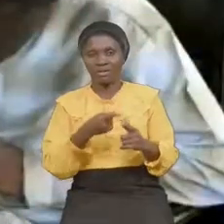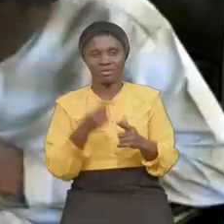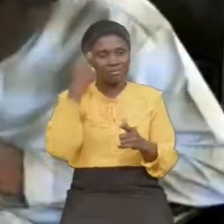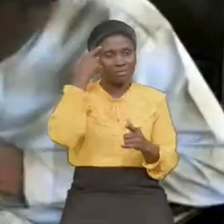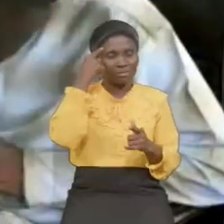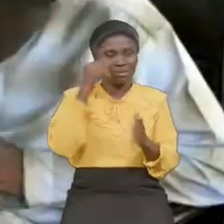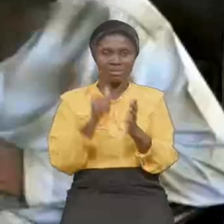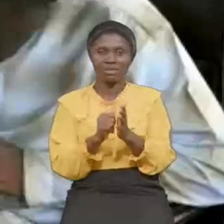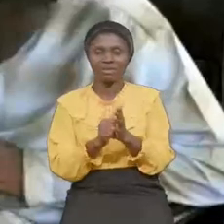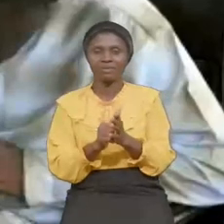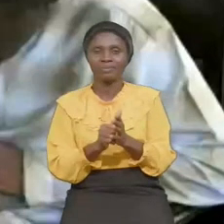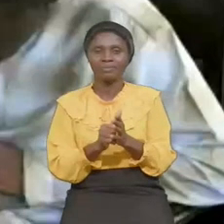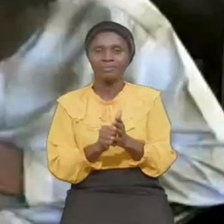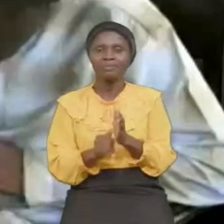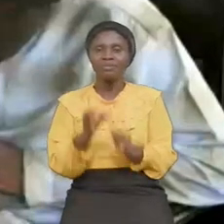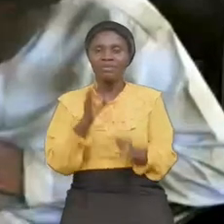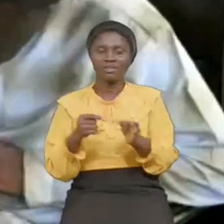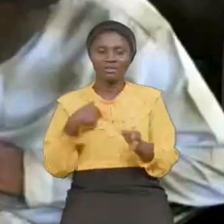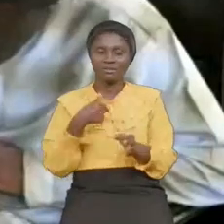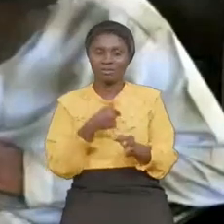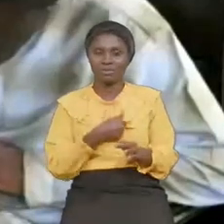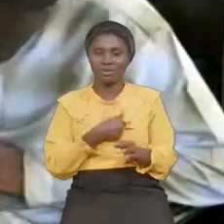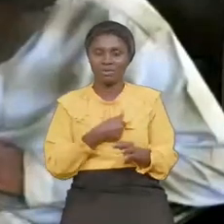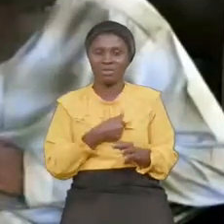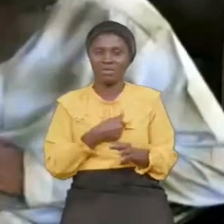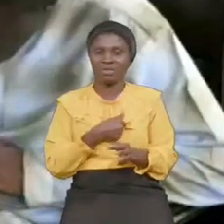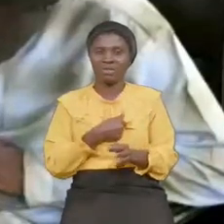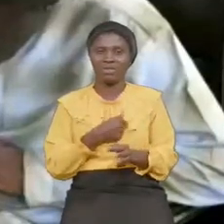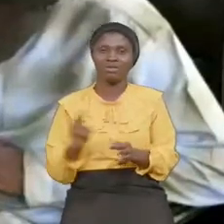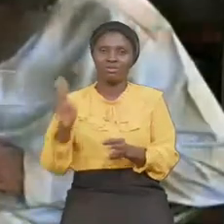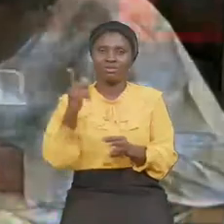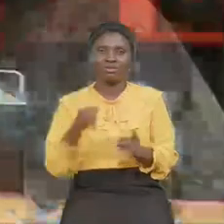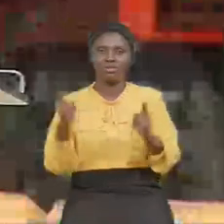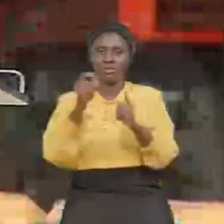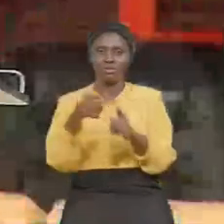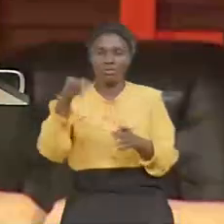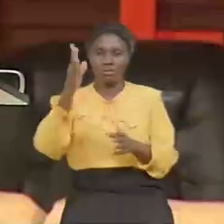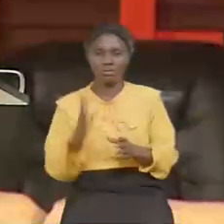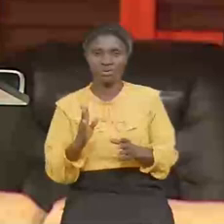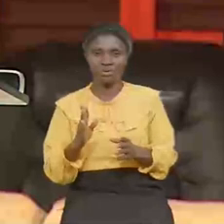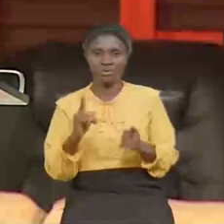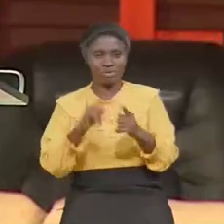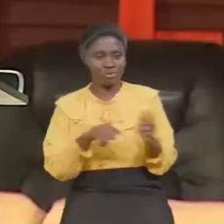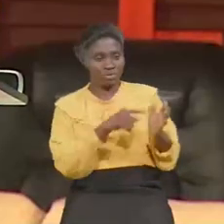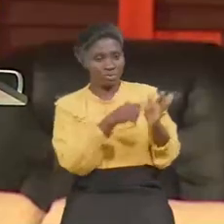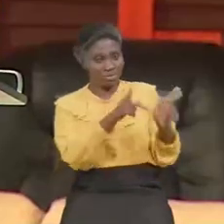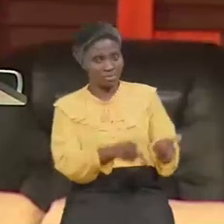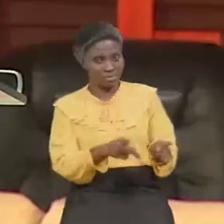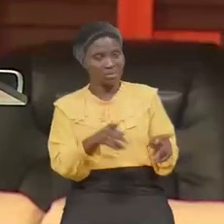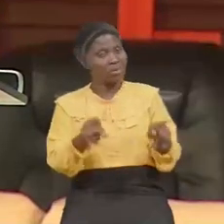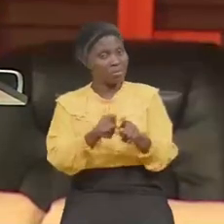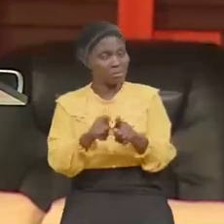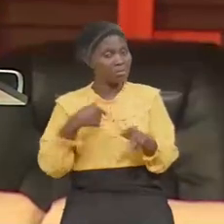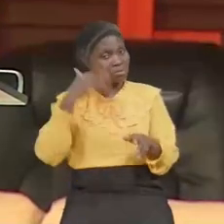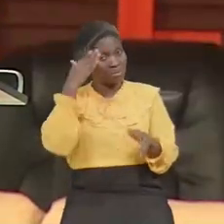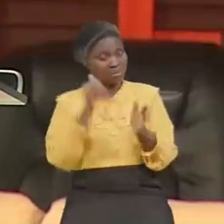la chicotte, si nous appliquons la parole de Dieu à celui-là, même si nous savons qu'il est coupable, nous savons qu'il n'est pas qualifié, nous savons qu'il est